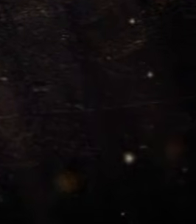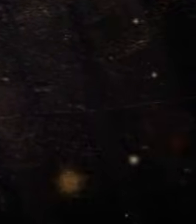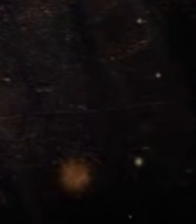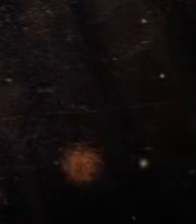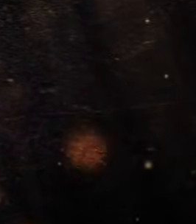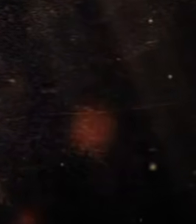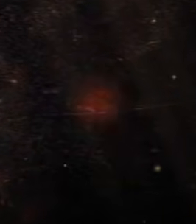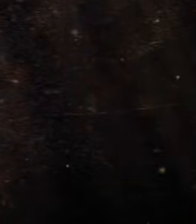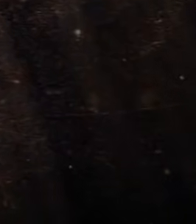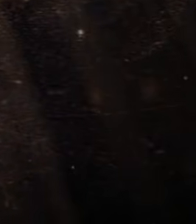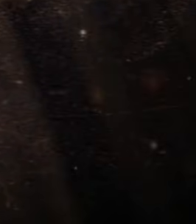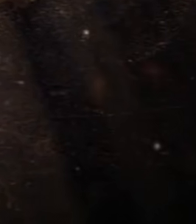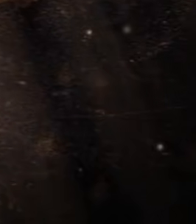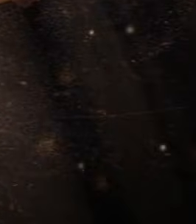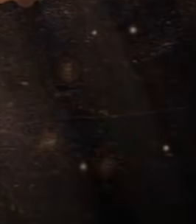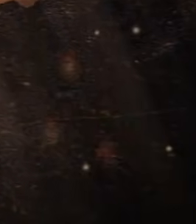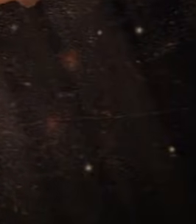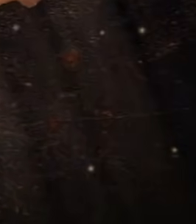으